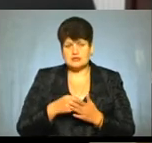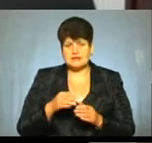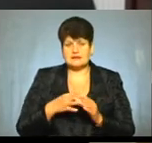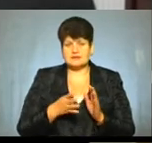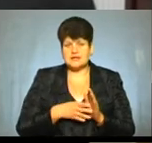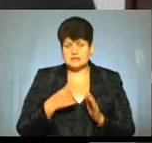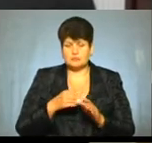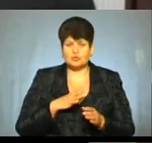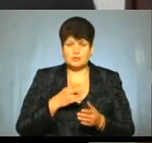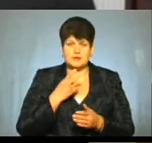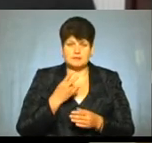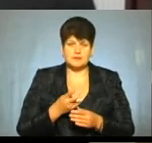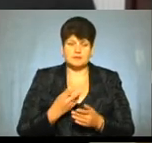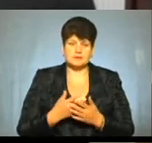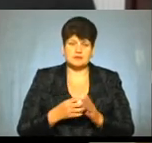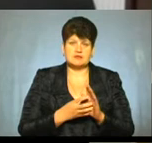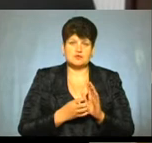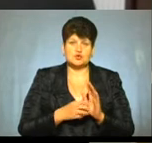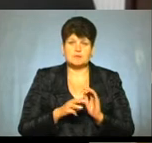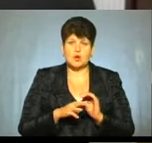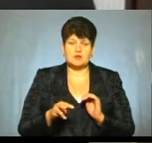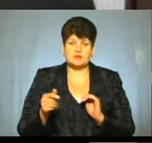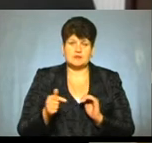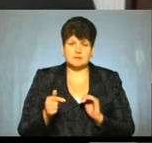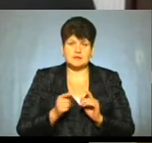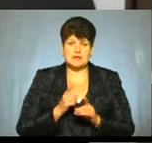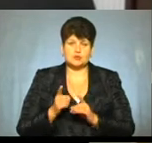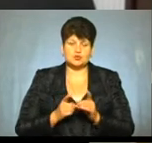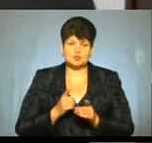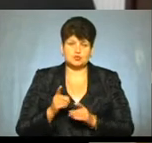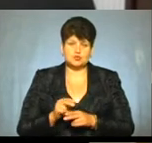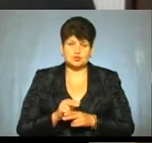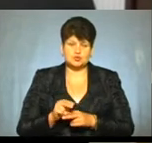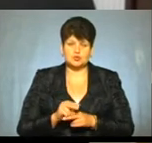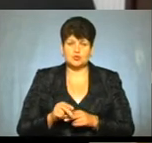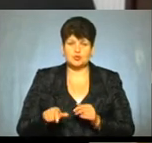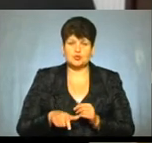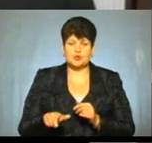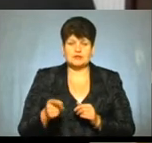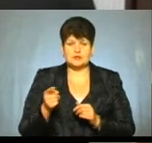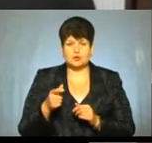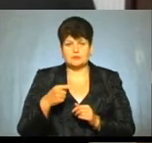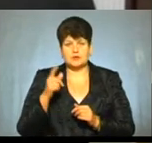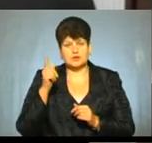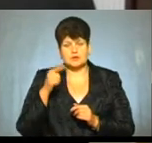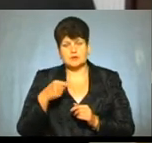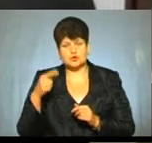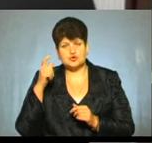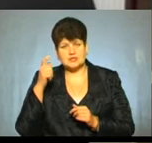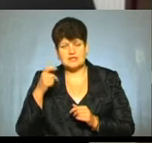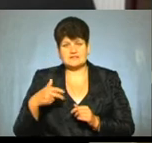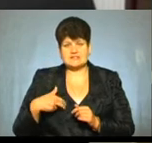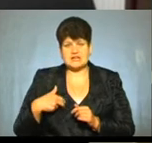на 19 рік було передбачено майже 900 мільйонів гривень на реконструкцію дороги Тернопіль-Чортків,